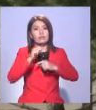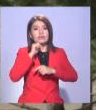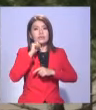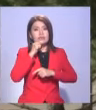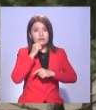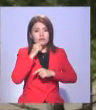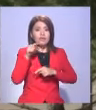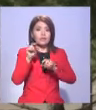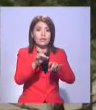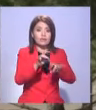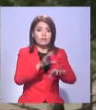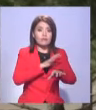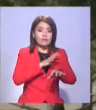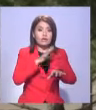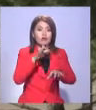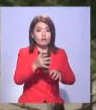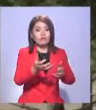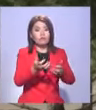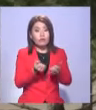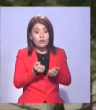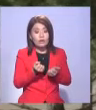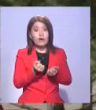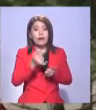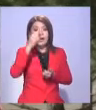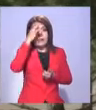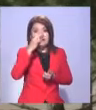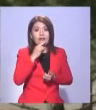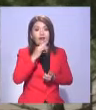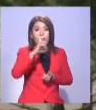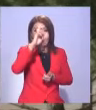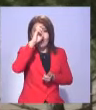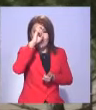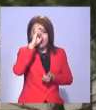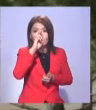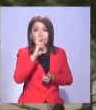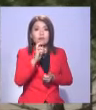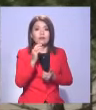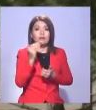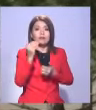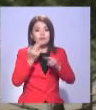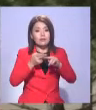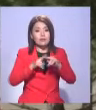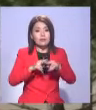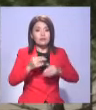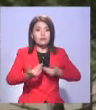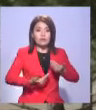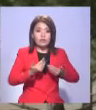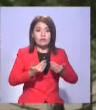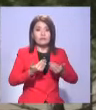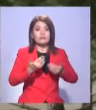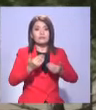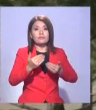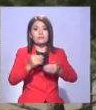бастап жаңағы декларацияның алдыңғы сөзінің өзі қазақ ұлтының тағдырына деген жауапкерлікті ұғына отырып